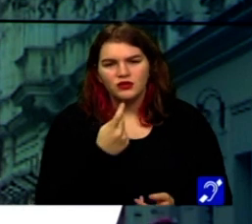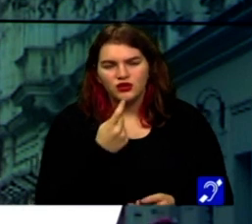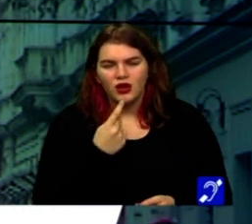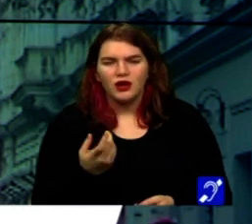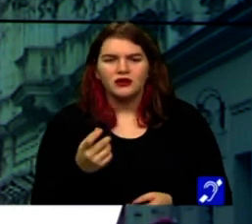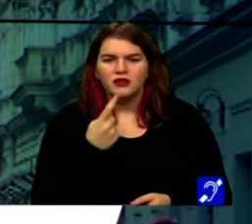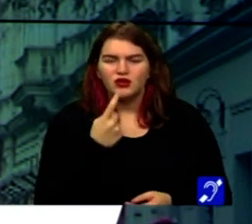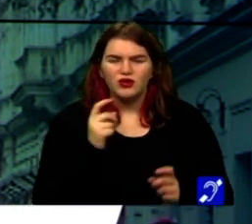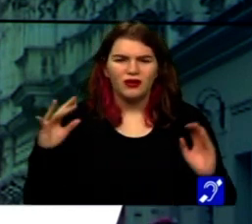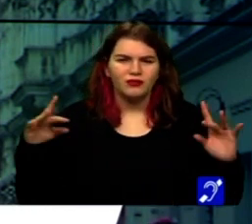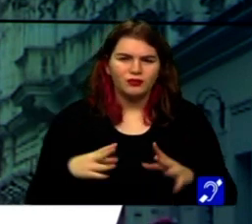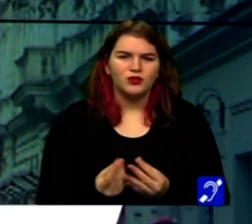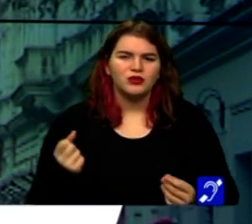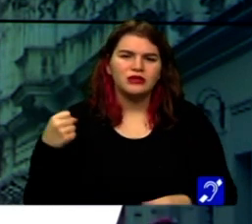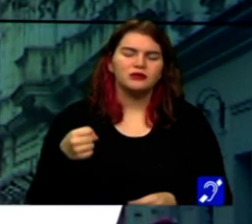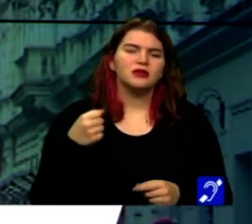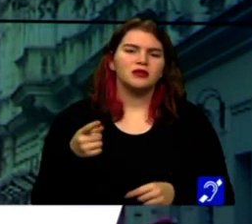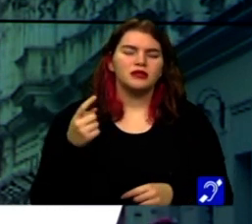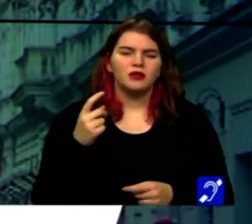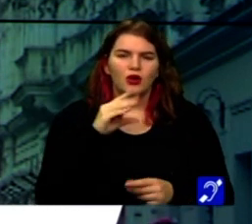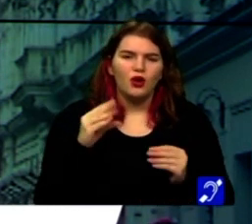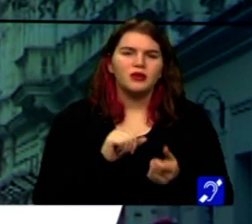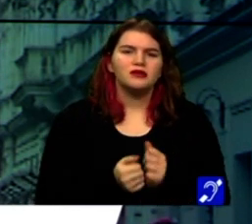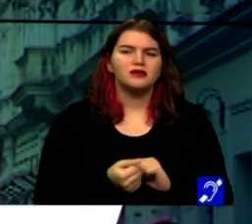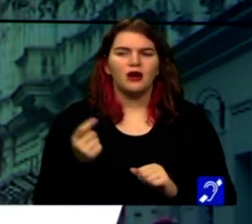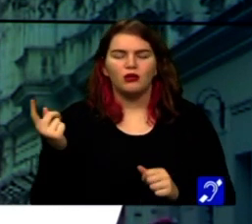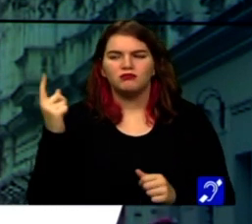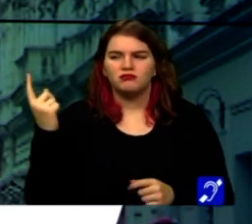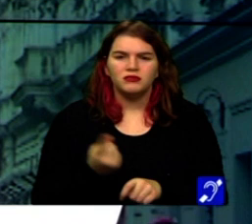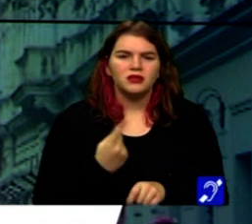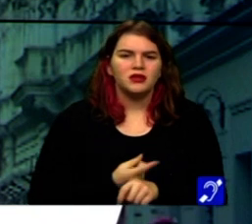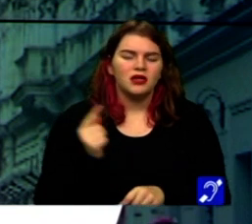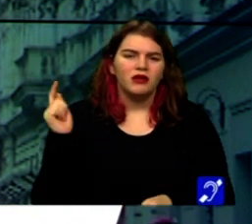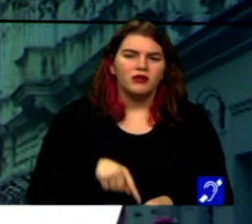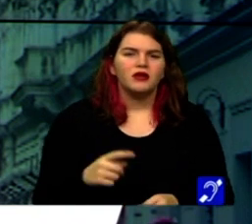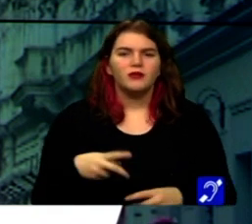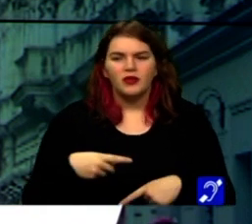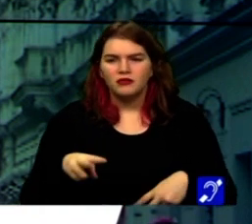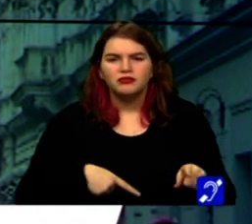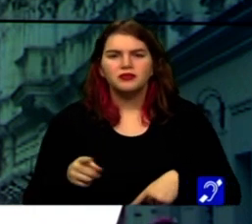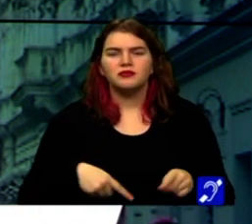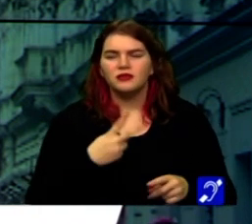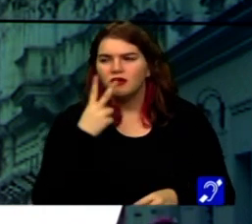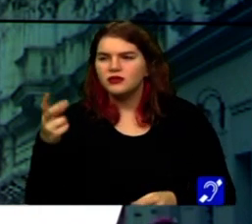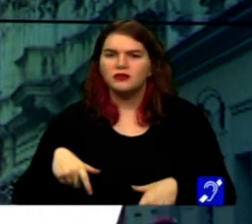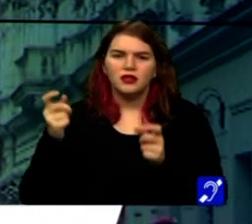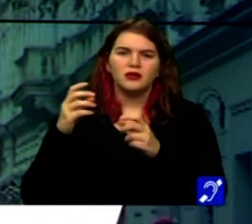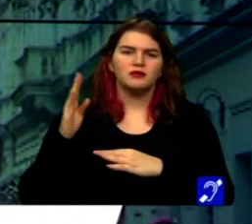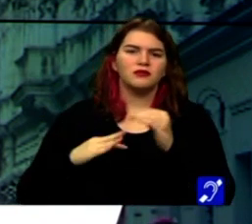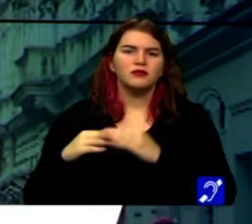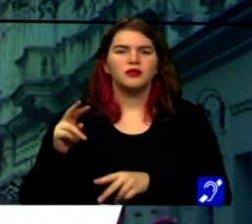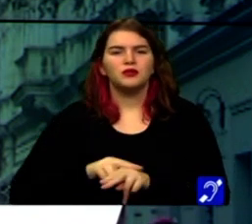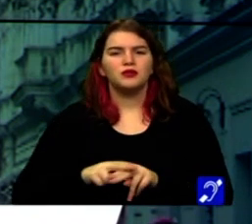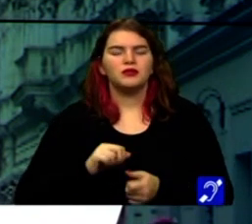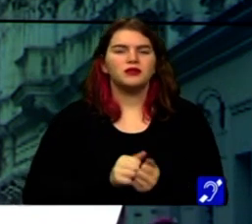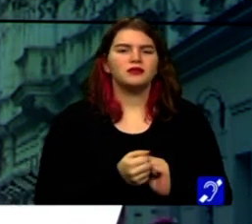fost asaltată de turiști români și străini care, în ciuda frigului de afară, s-au plimbat pe străzi și au admirat arhitectura clădirilor sau s-au bucurat